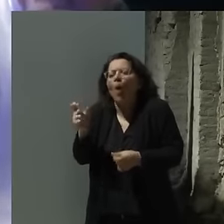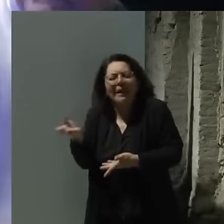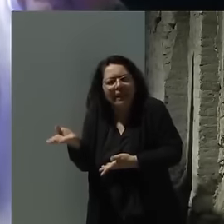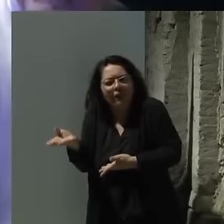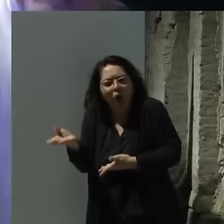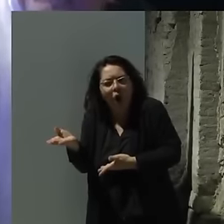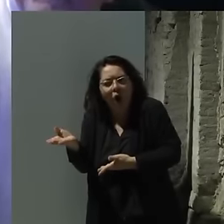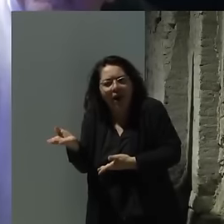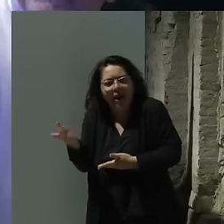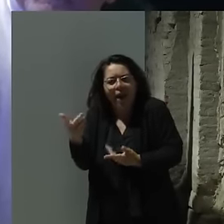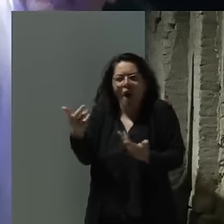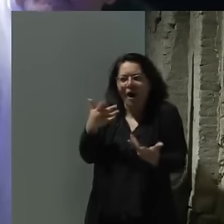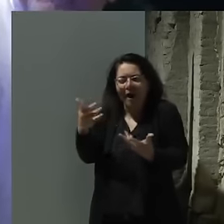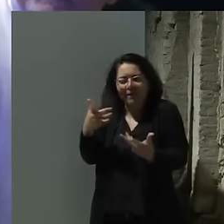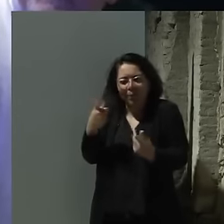chi ha subito.